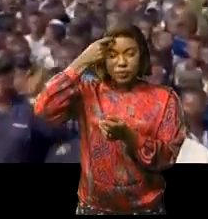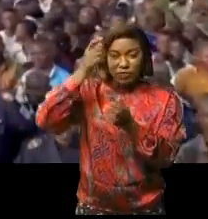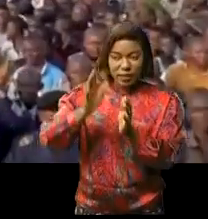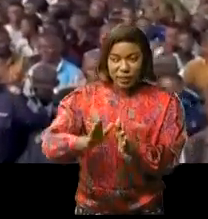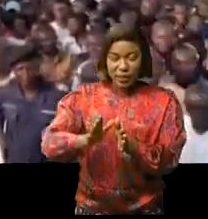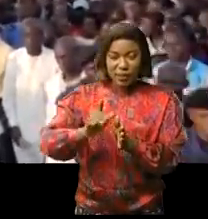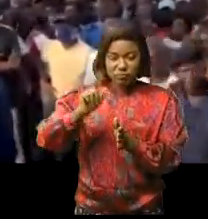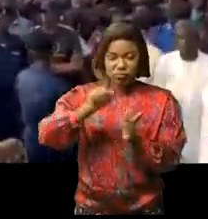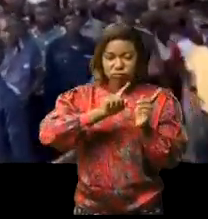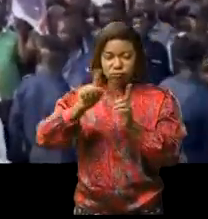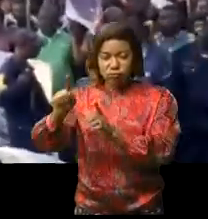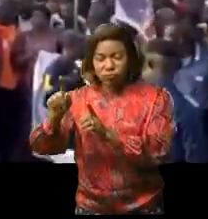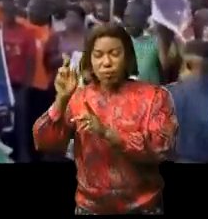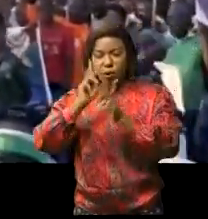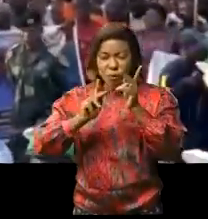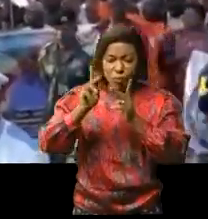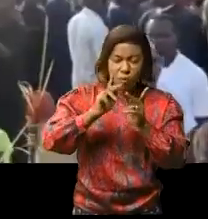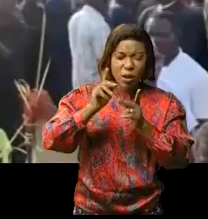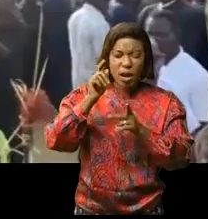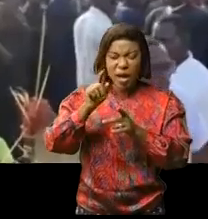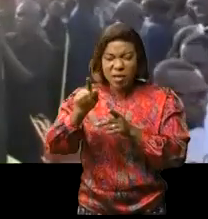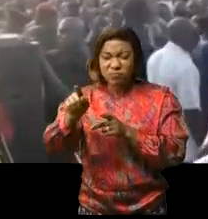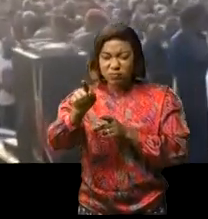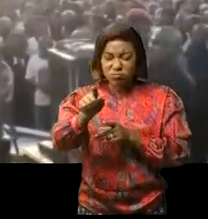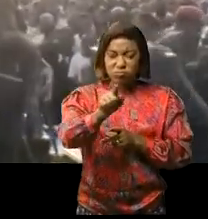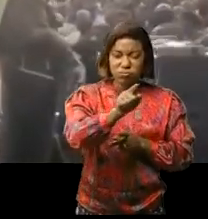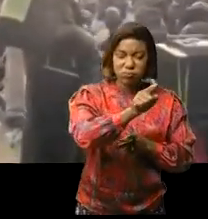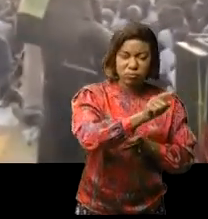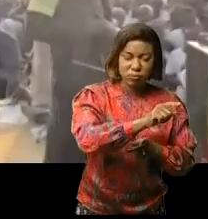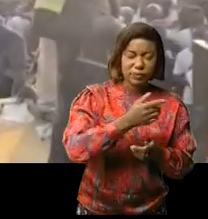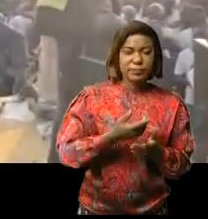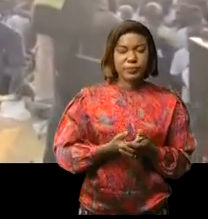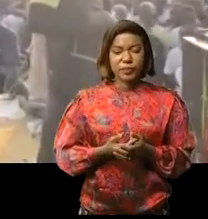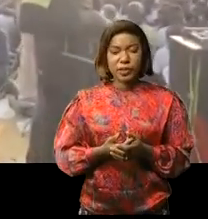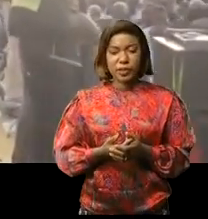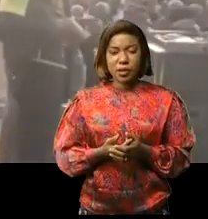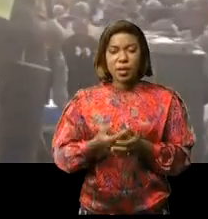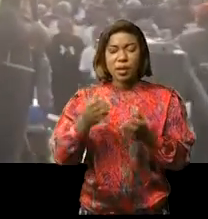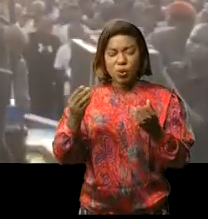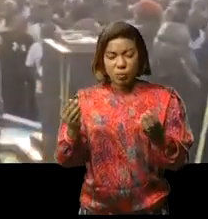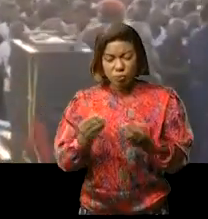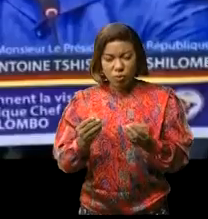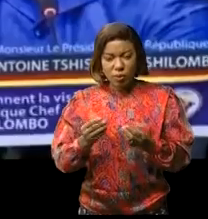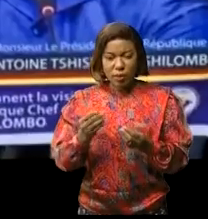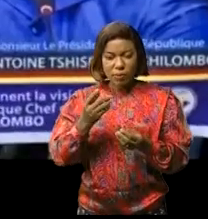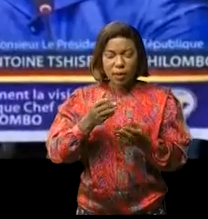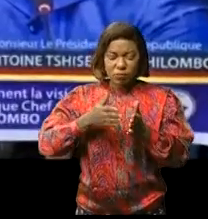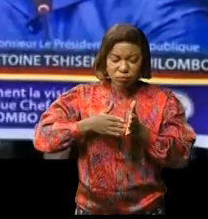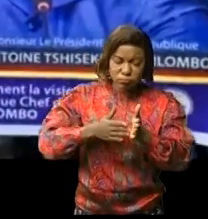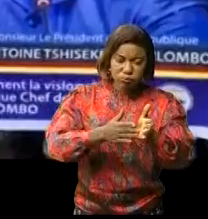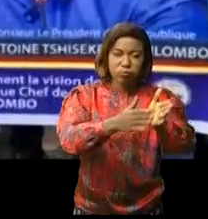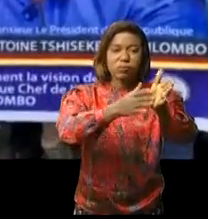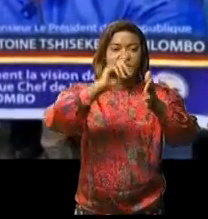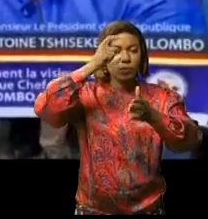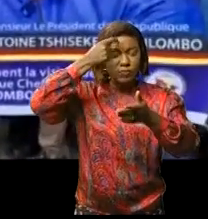sa juridiction. Loudja, Katakokombe, Lubefu, Lusambo, Lomela et Kole sont rangés derrière l'autorité provinciale